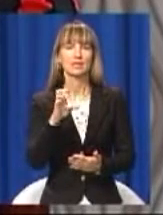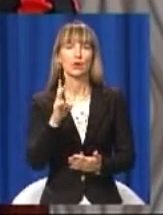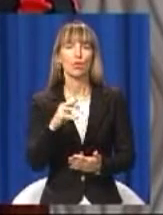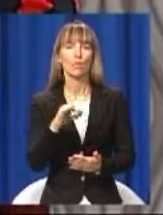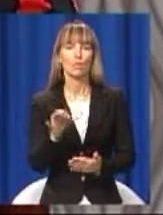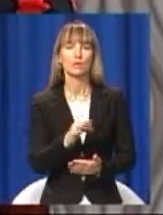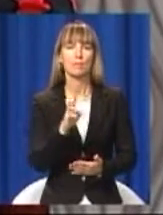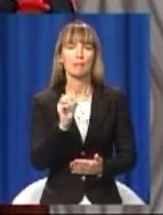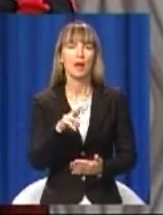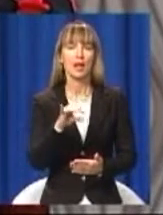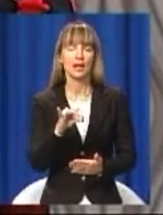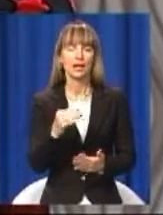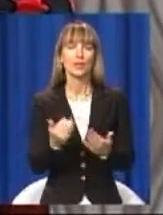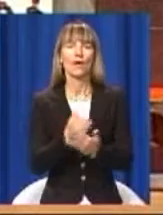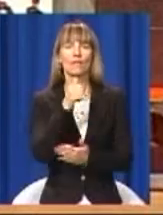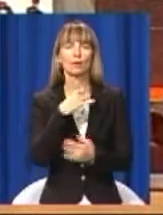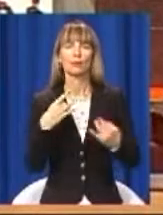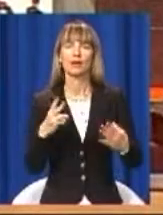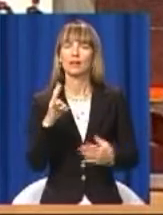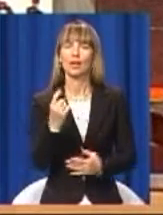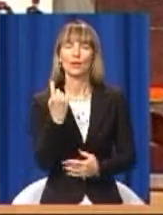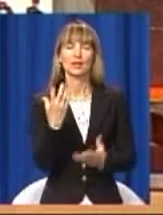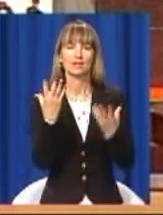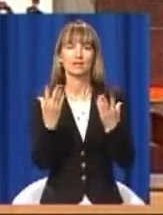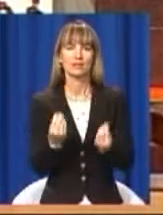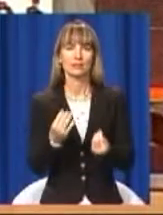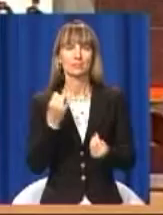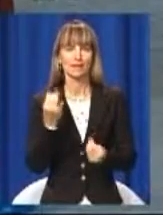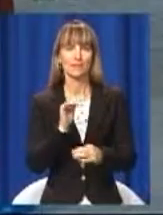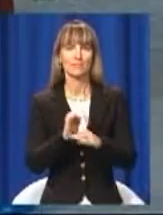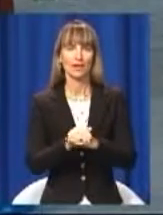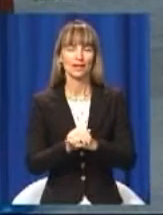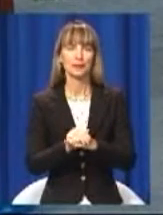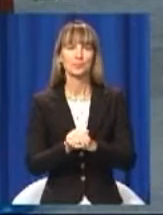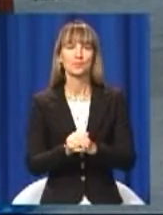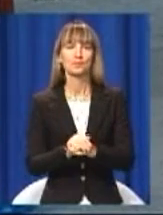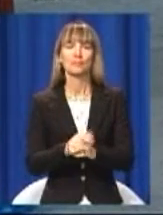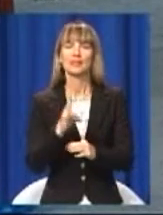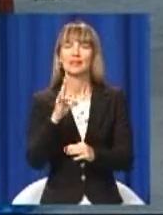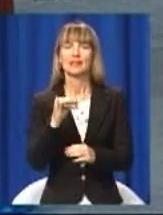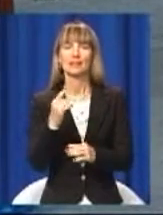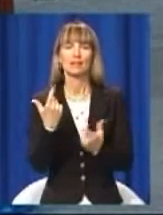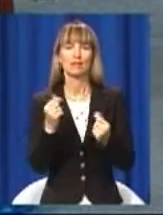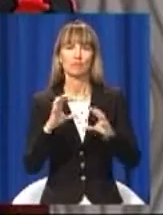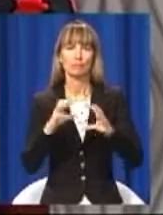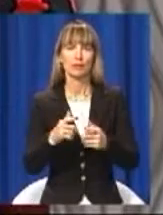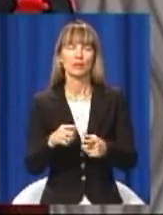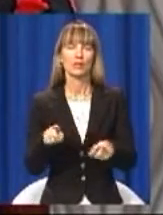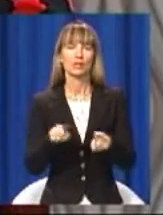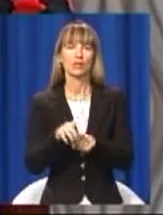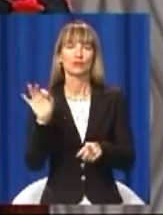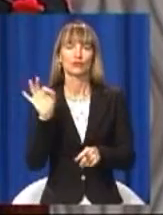взагалі відзначається не один день? Як тобі такий цікавий факт. Ось ніде у світі Новий рік не відзначається так часто,